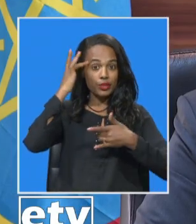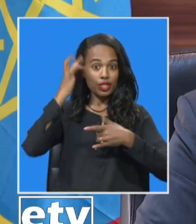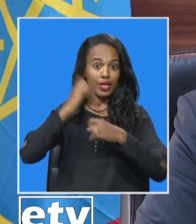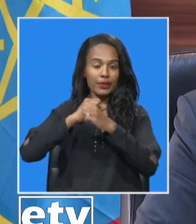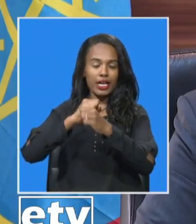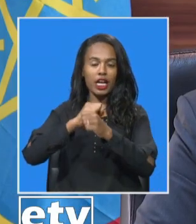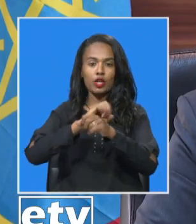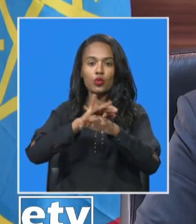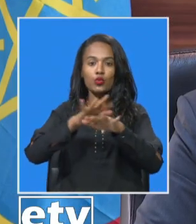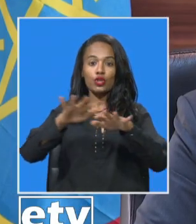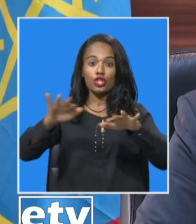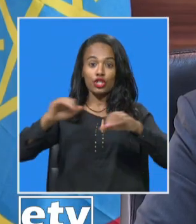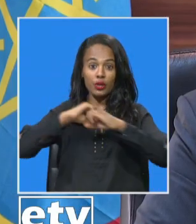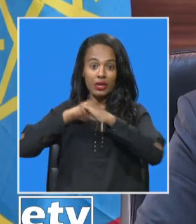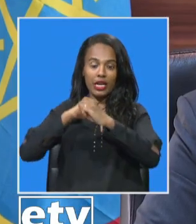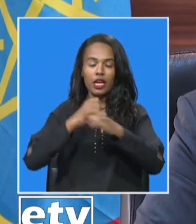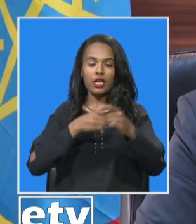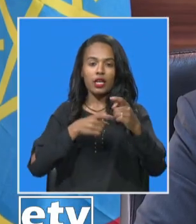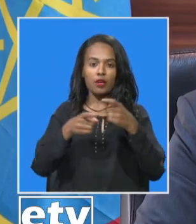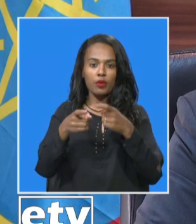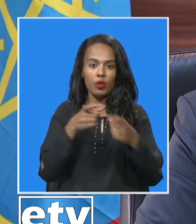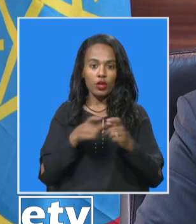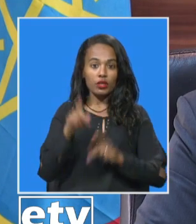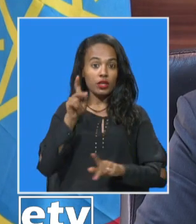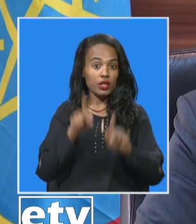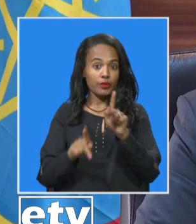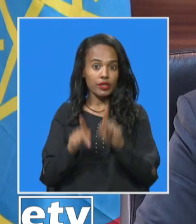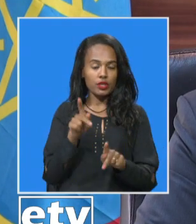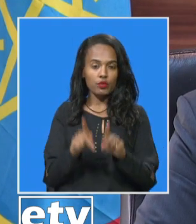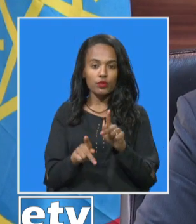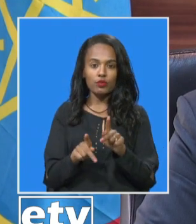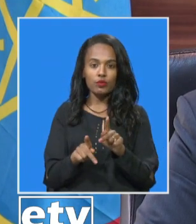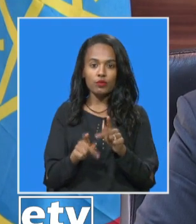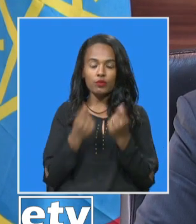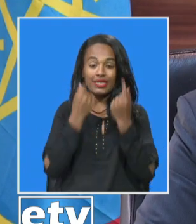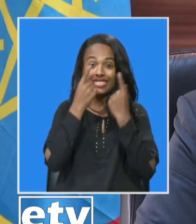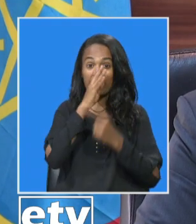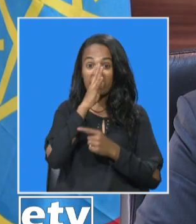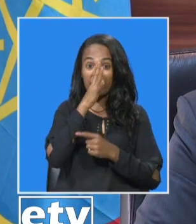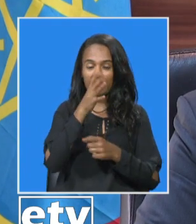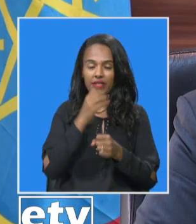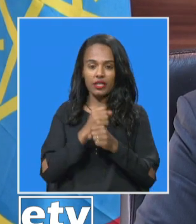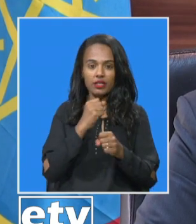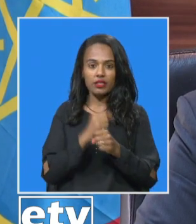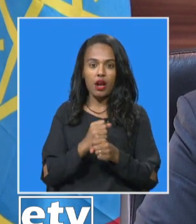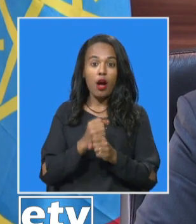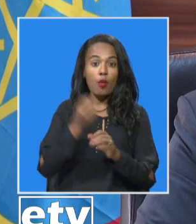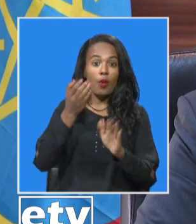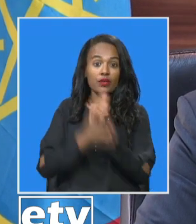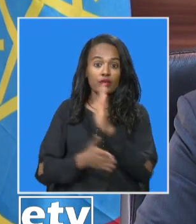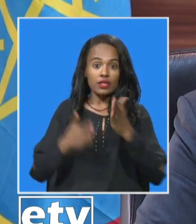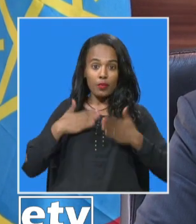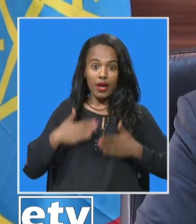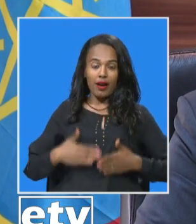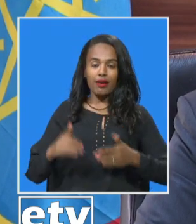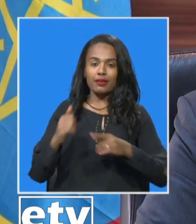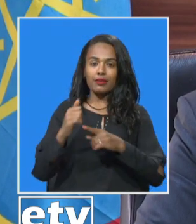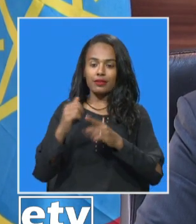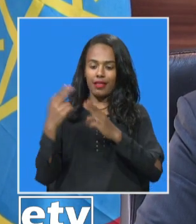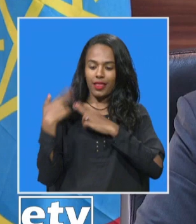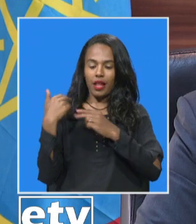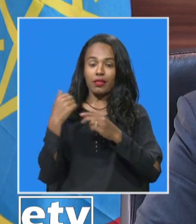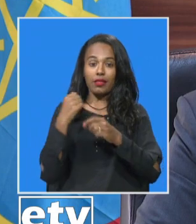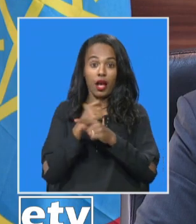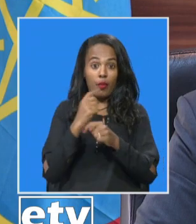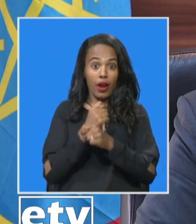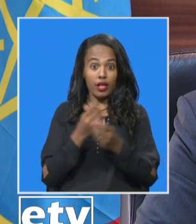የመከላከል ወረርሽኝን የመከላከልና የመቆጣጠር ህብረተሰቡን ግንዛቤ መፍጠር ስራ በአስፈጻሚ አካላት ስልጣንና ተግባር ላይ የተሰጠው ስራ